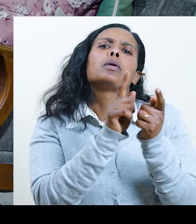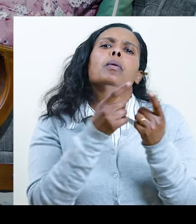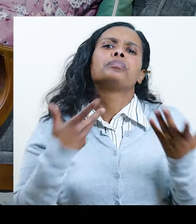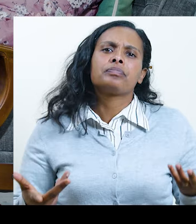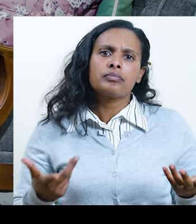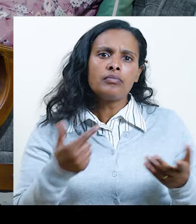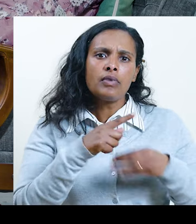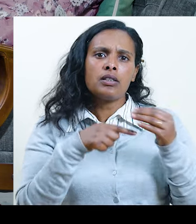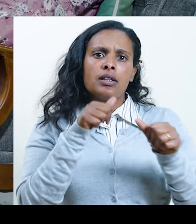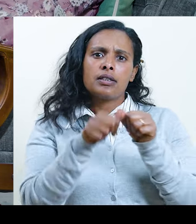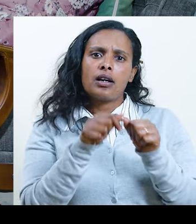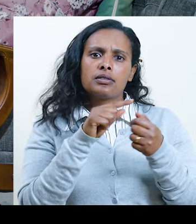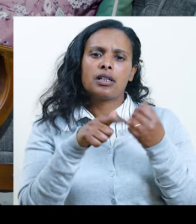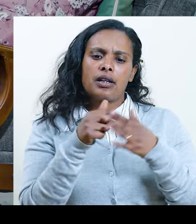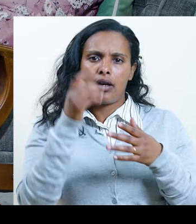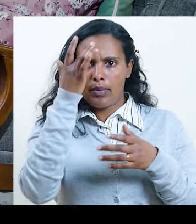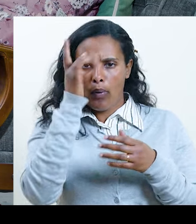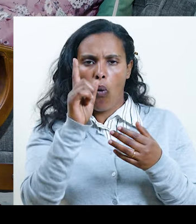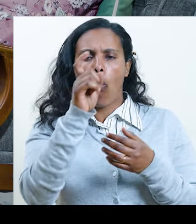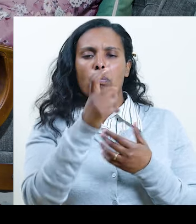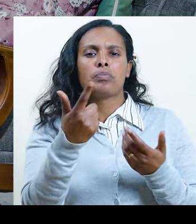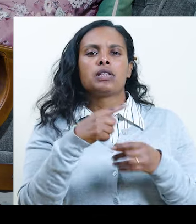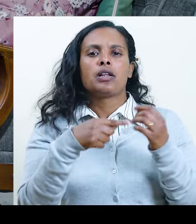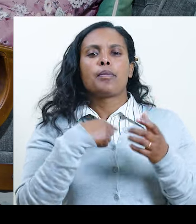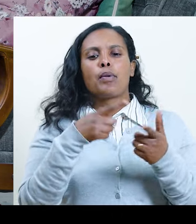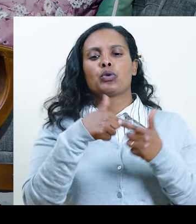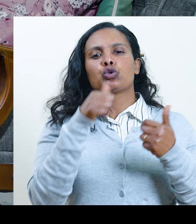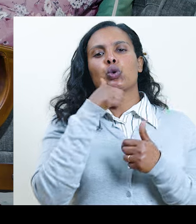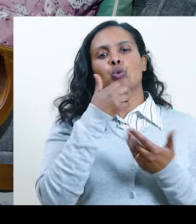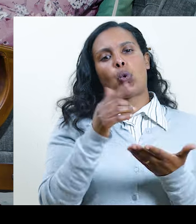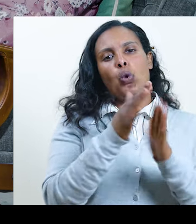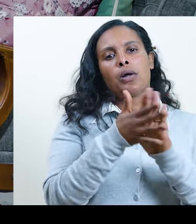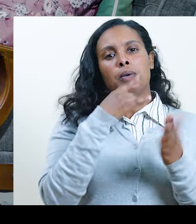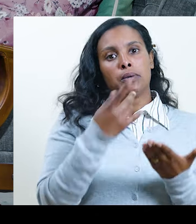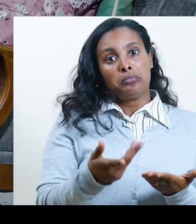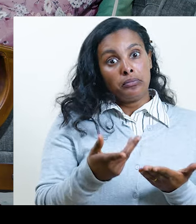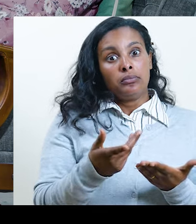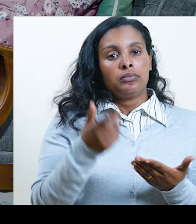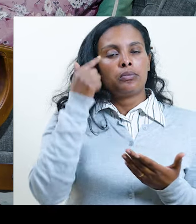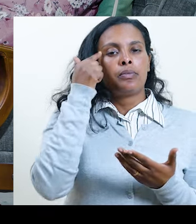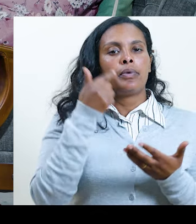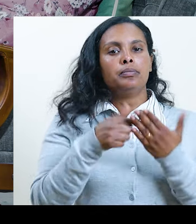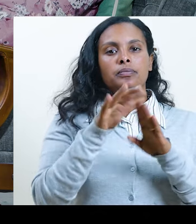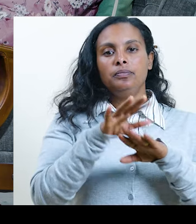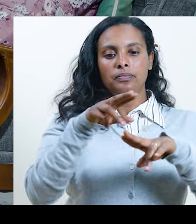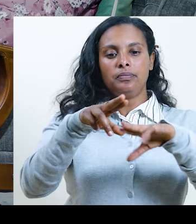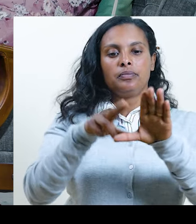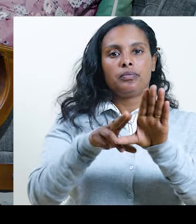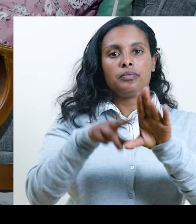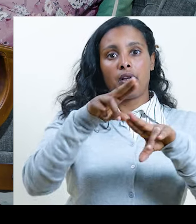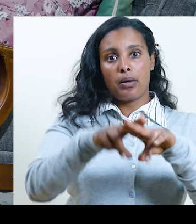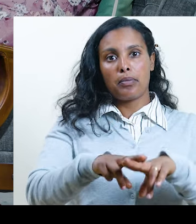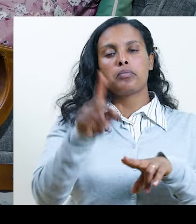የምንሰበሰበው ስለኔ ጥቃት ከሆነ ስለኔ ህመም ከሆነ ስለሚመጡት ሴቶች ከሆነ ምናስበው እኛ ዘውን በር